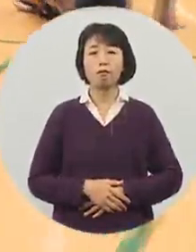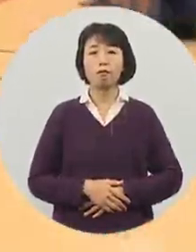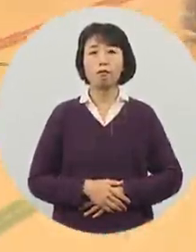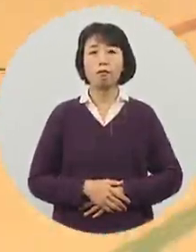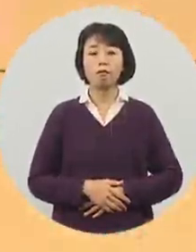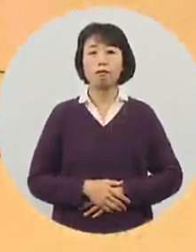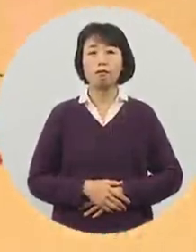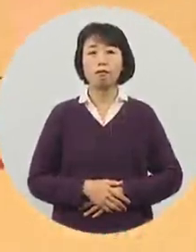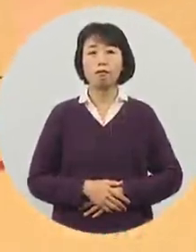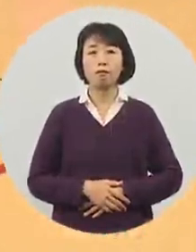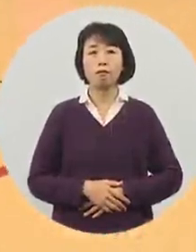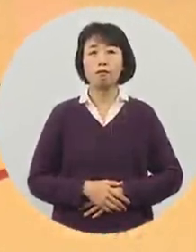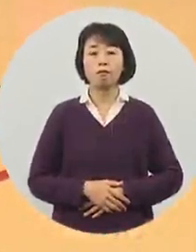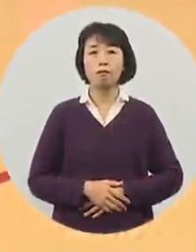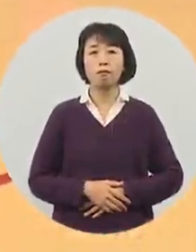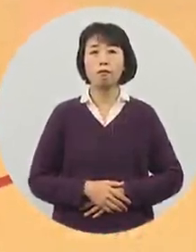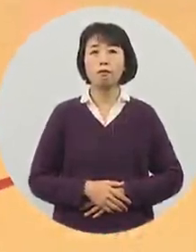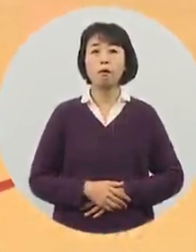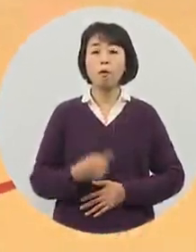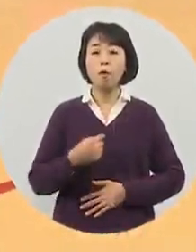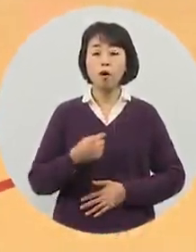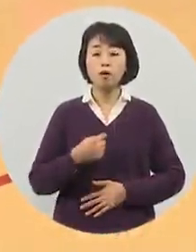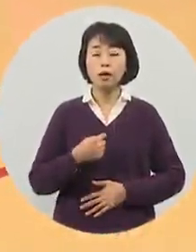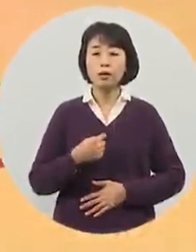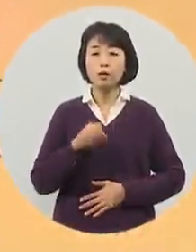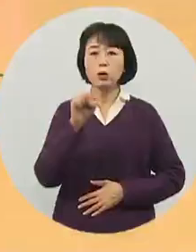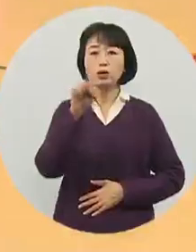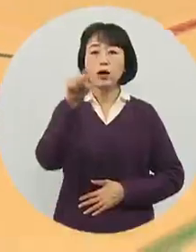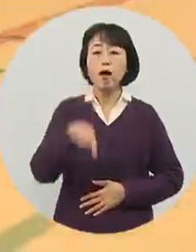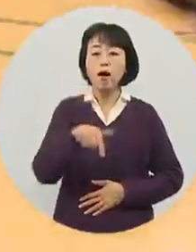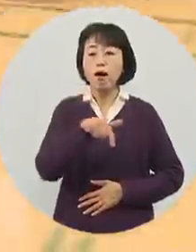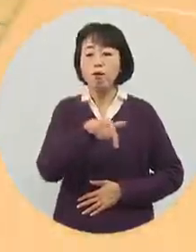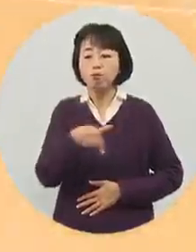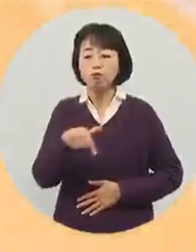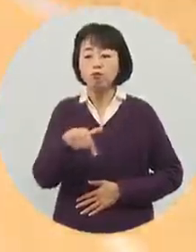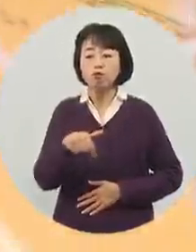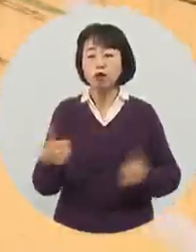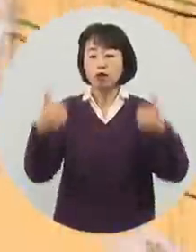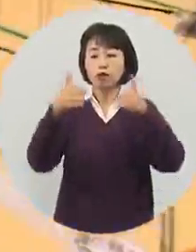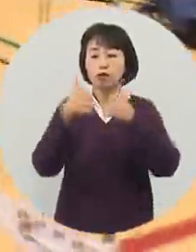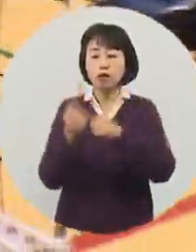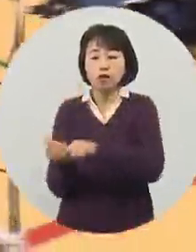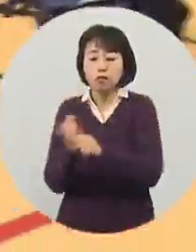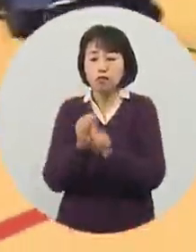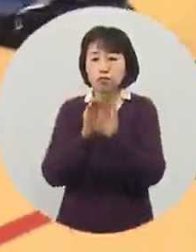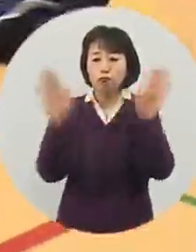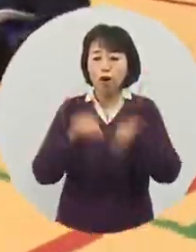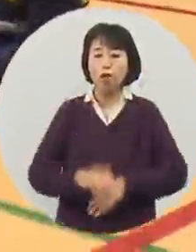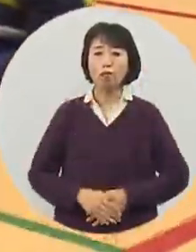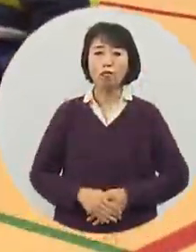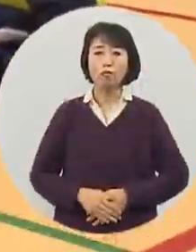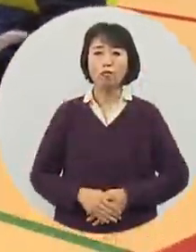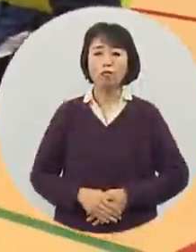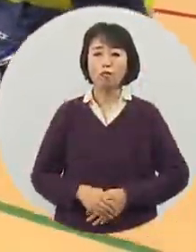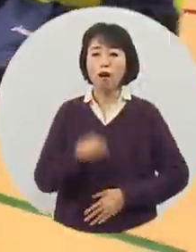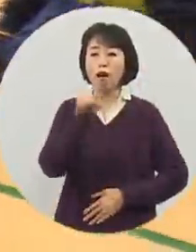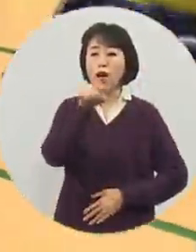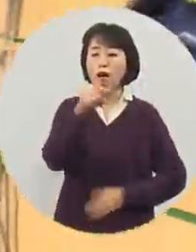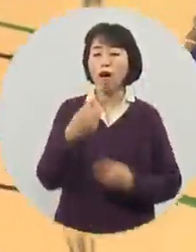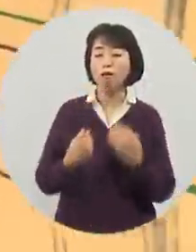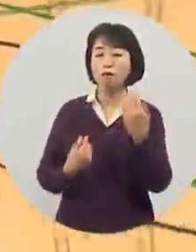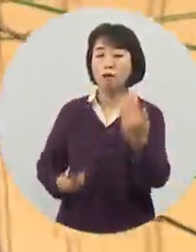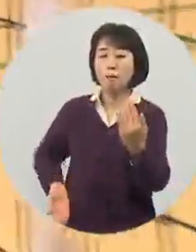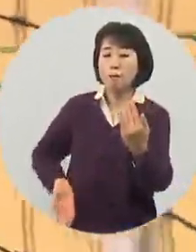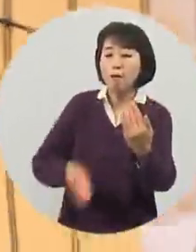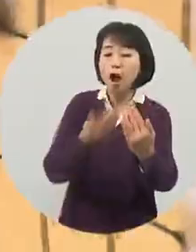はい、行きます。 私のサーブから試合再開です。サーブは相手コートに入り